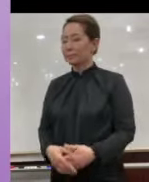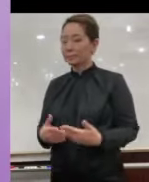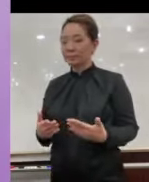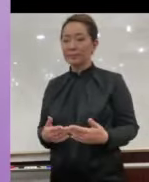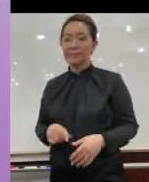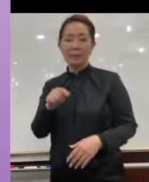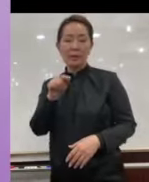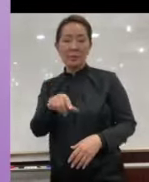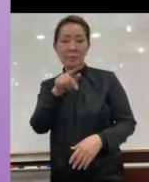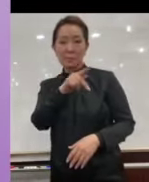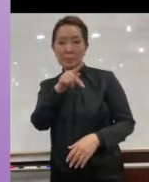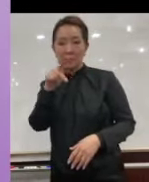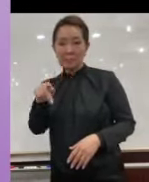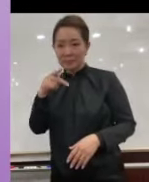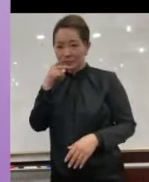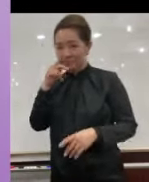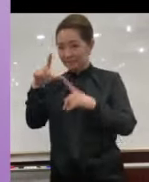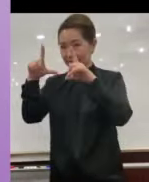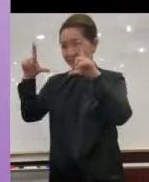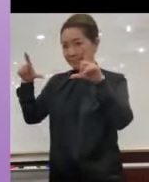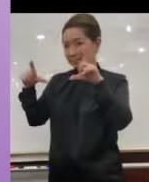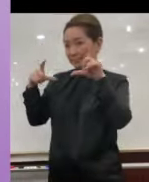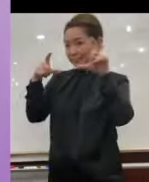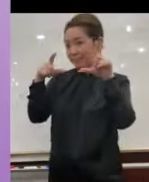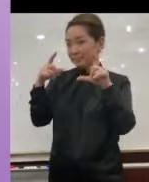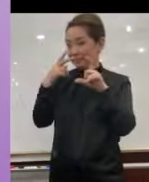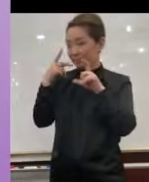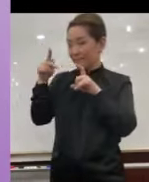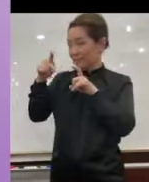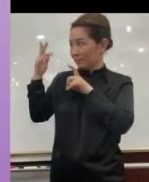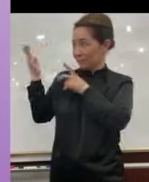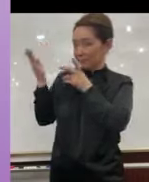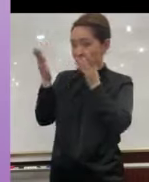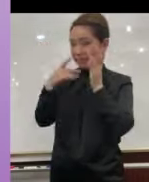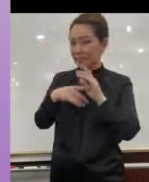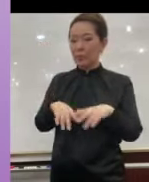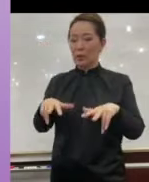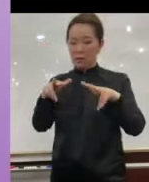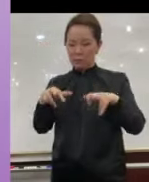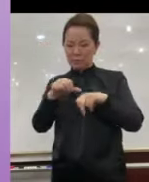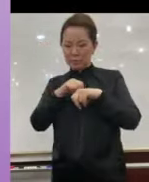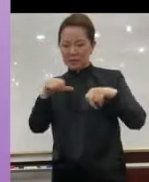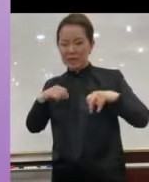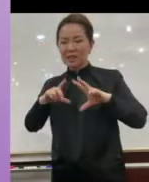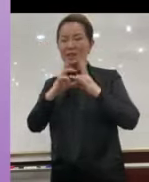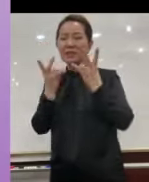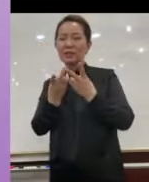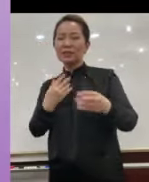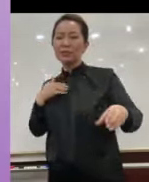Слайдын дээр та бүхэн харж байгаа тийм ээ хөгжлийн бэхжилтийн иргэд нийгэмд оролцоход дөрвөн томоохон саад